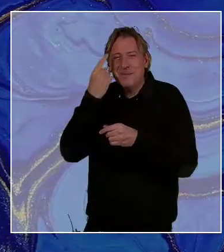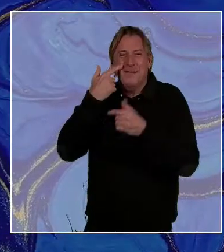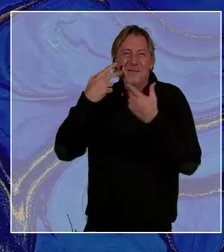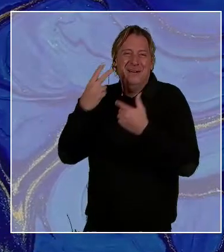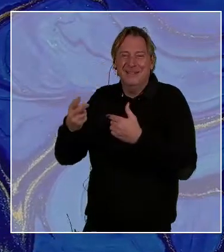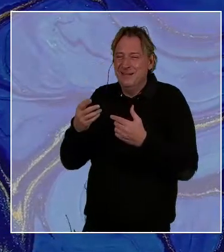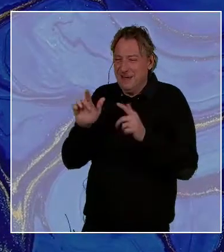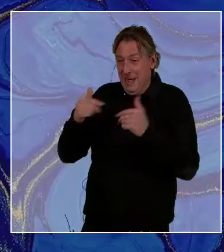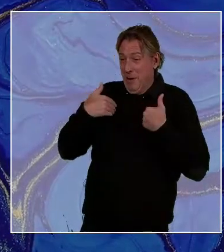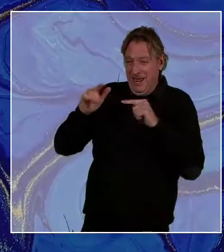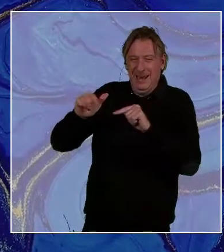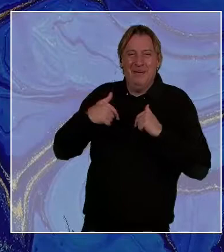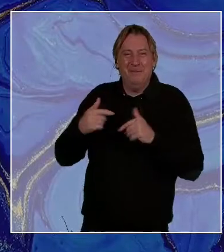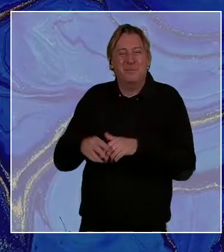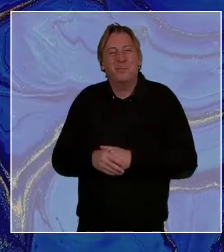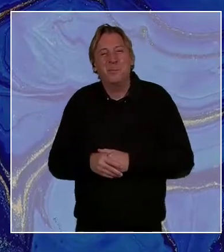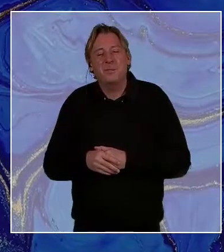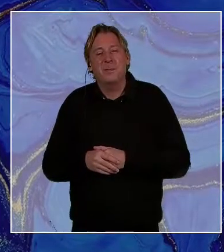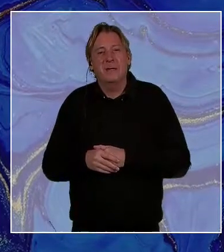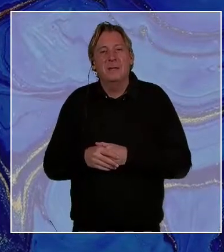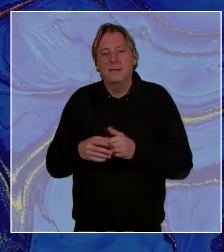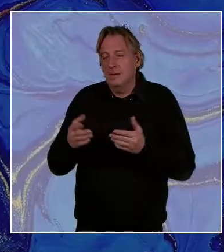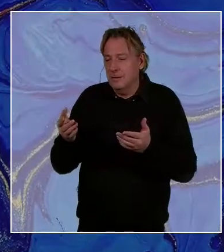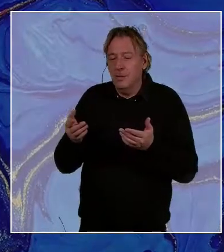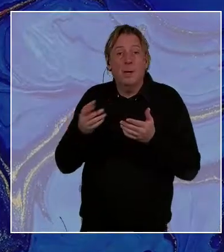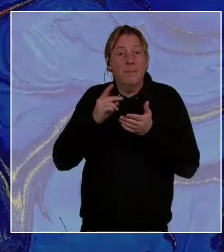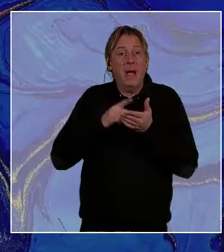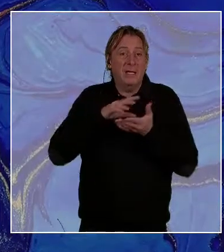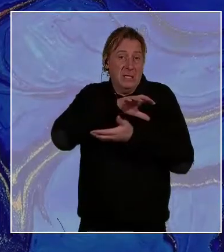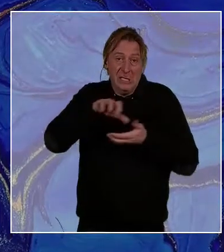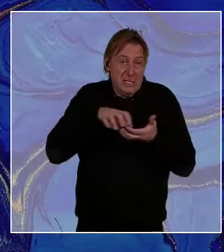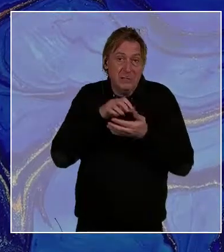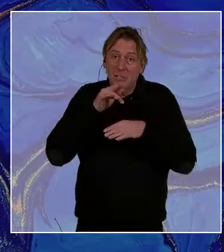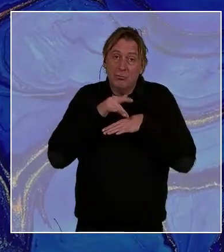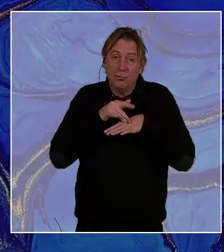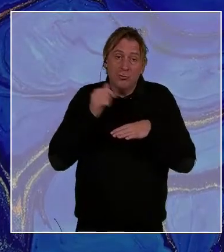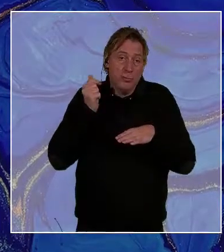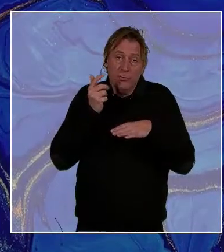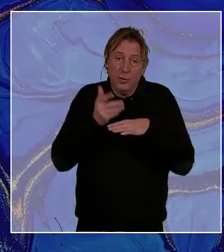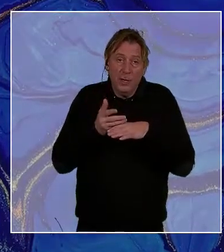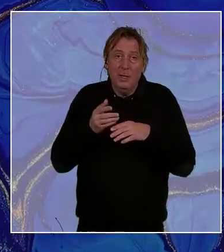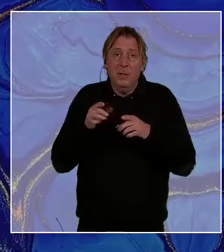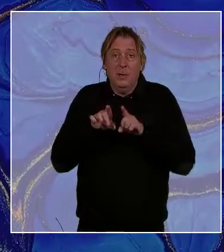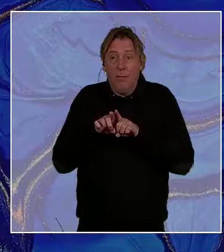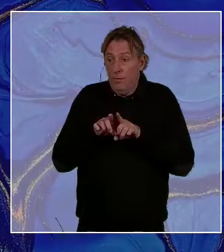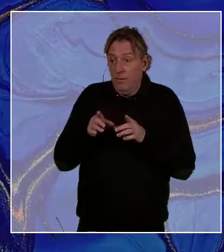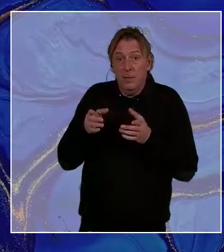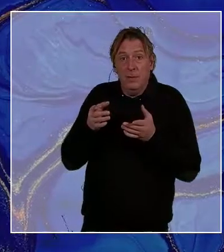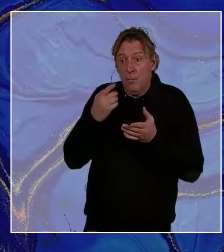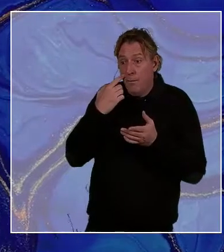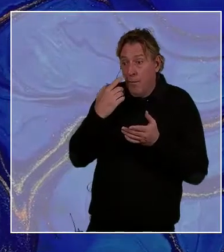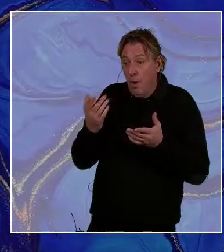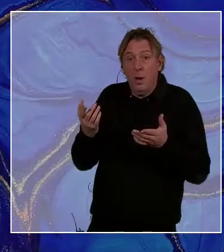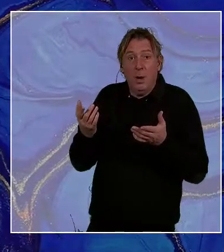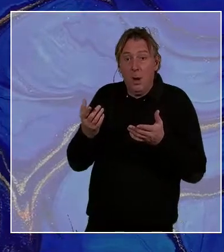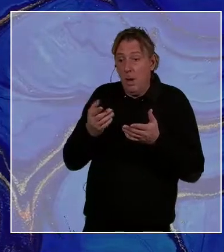Je suis là. Alors, il y a eu un grand nombre de crises à Paris également, et nous voyons également de quelle façon les gens qui